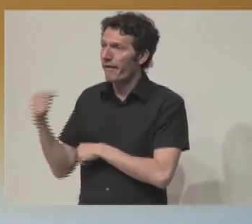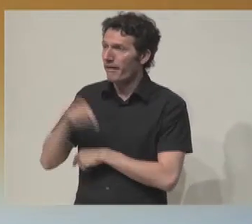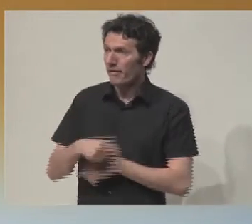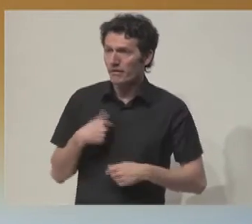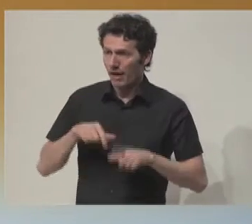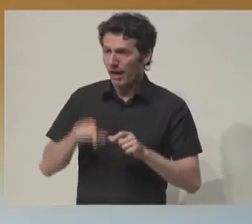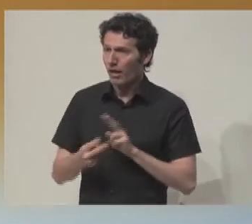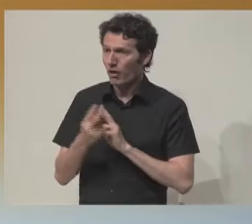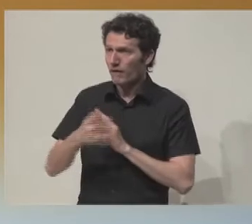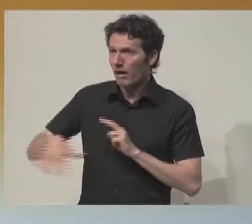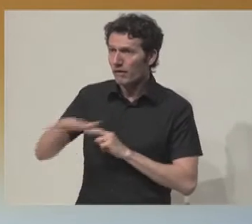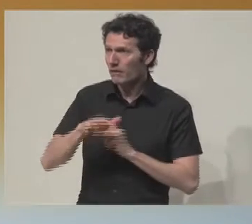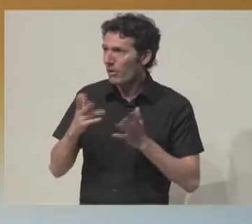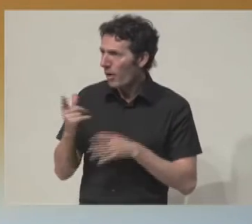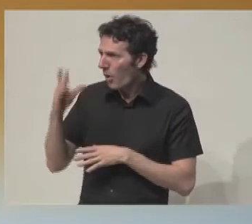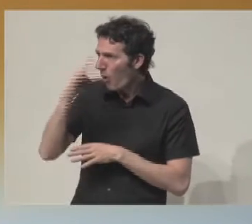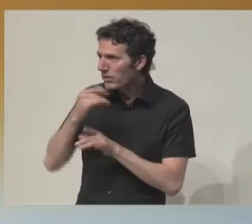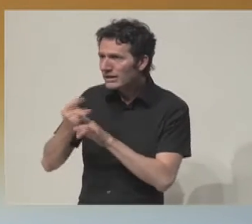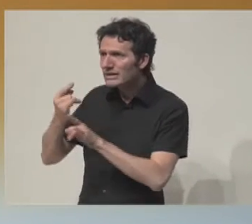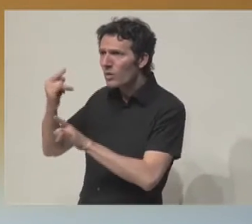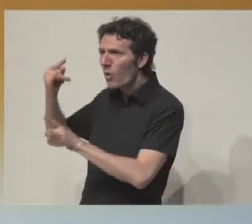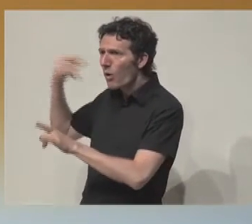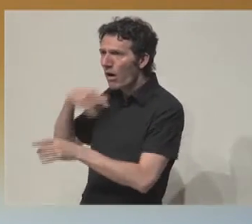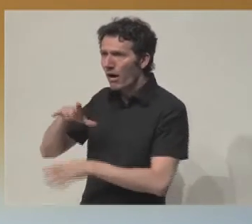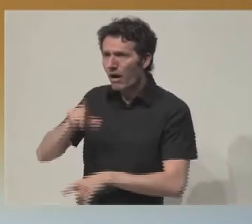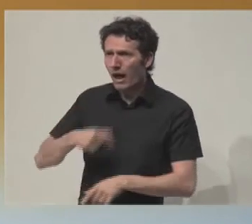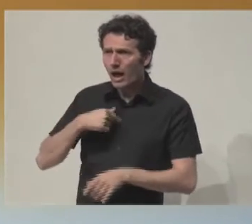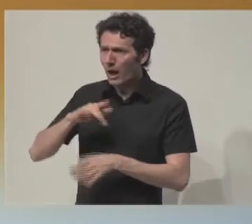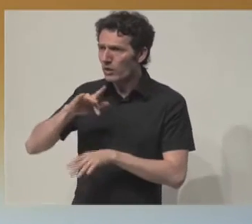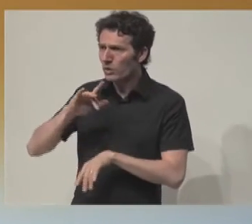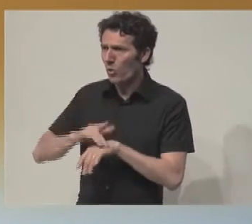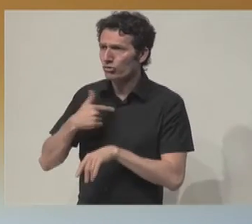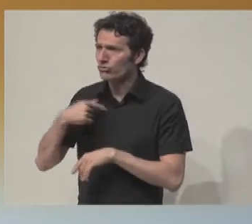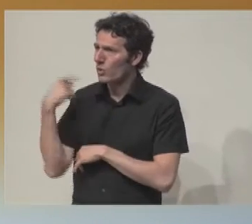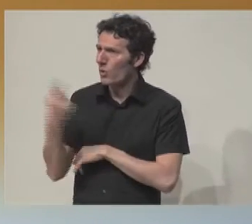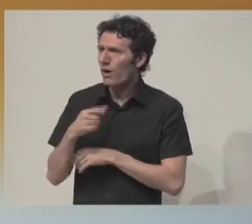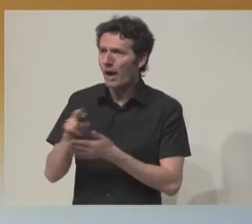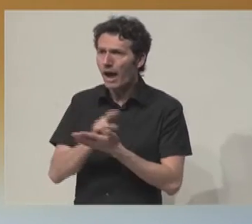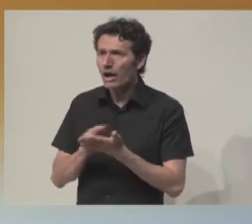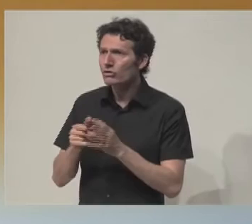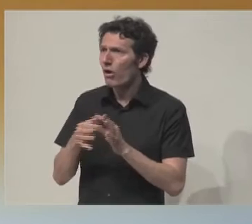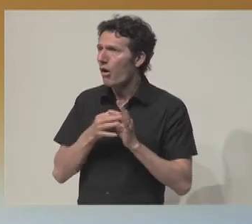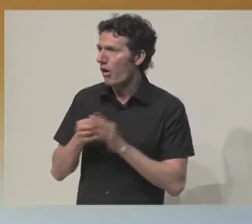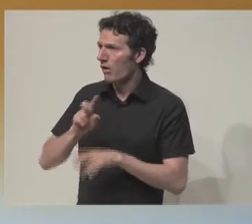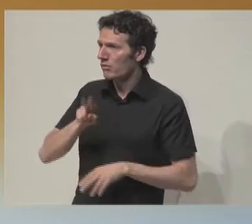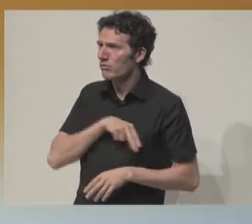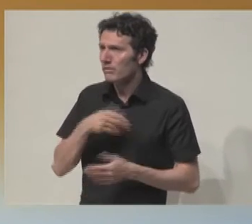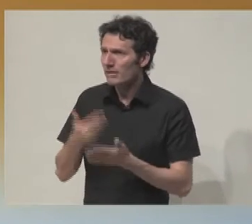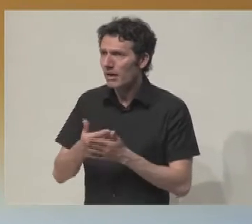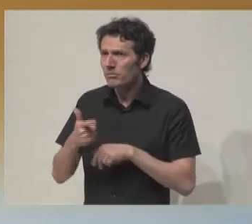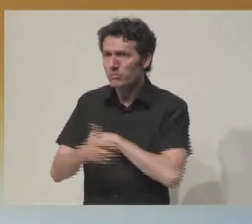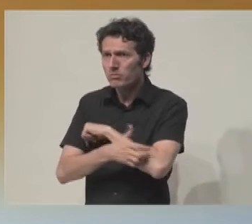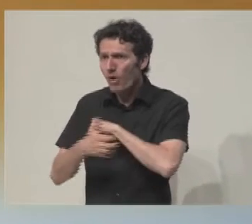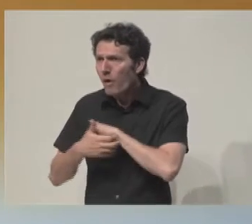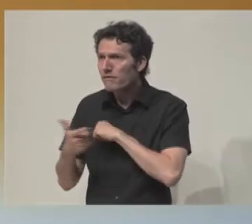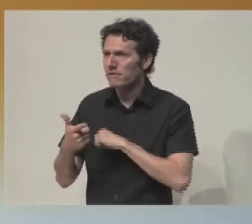vous aujourd'hui comment vous voulez qu'on oublie toutes ces histoires qui touchent toutes nos régions tous les nôtres les pendre